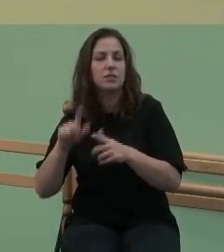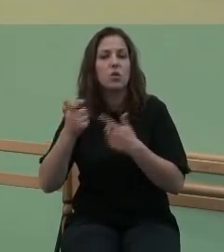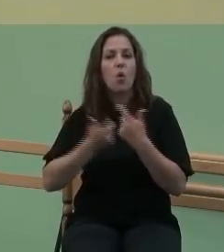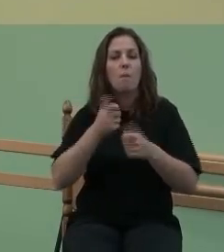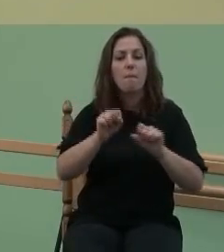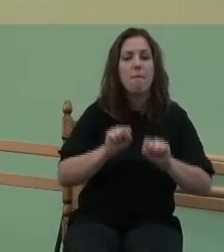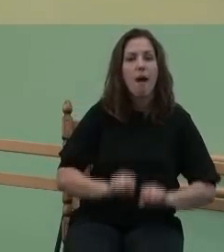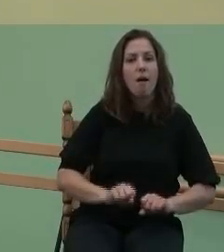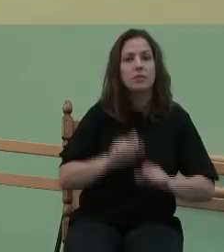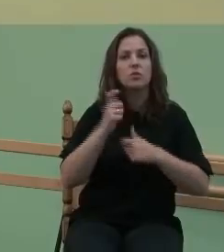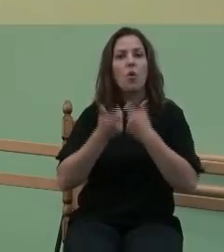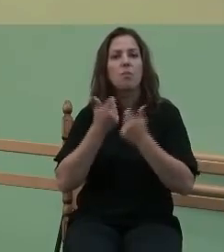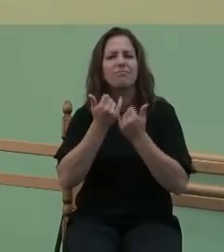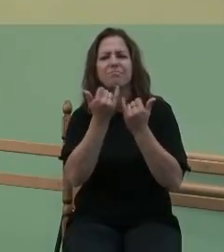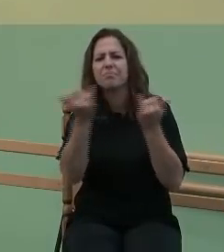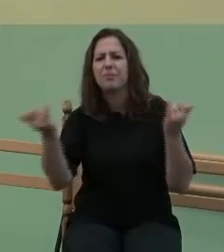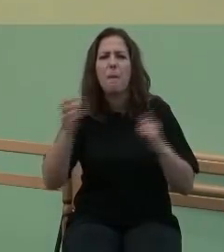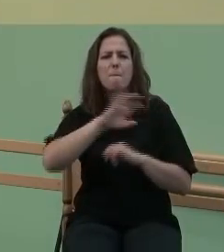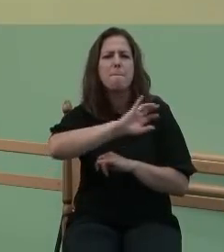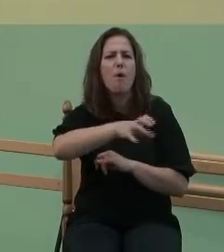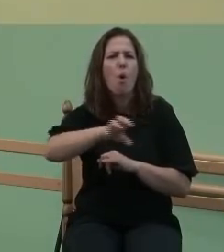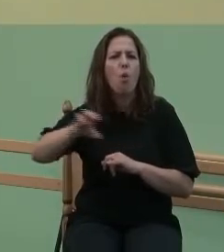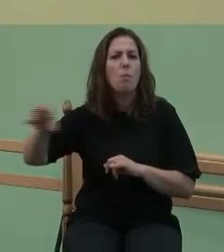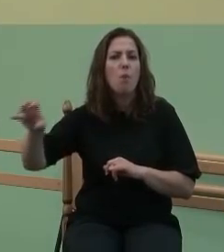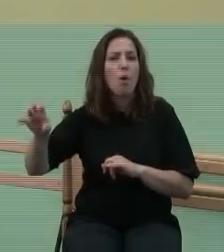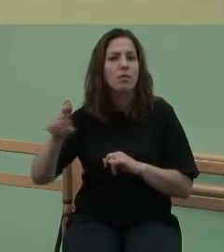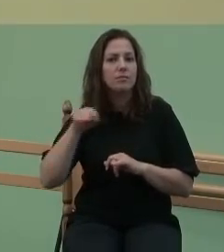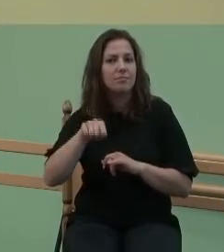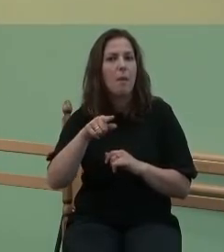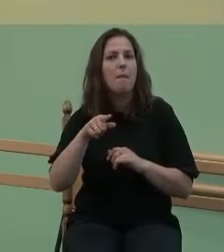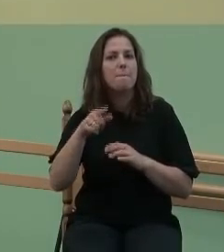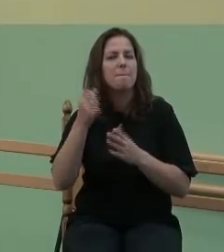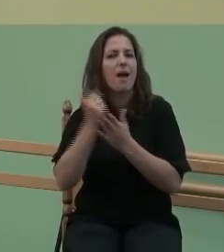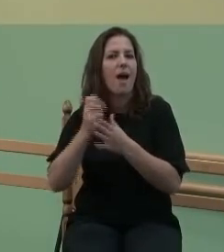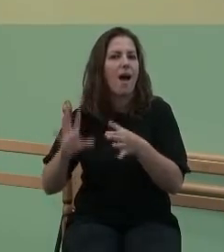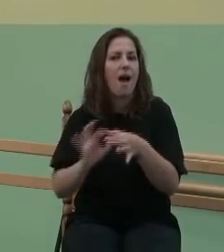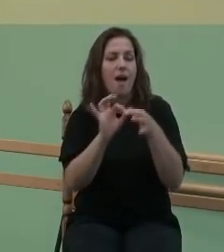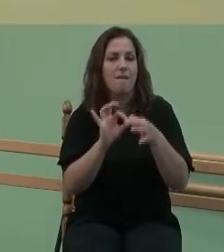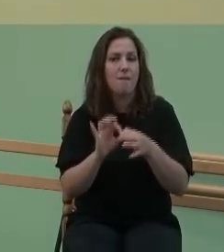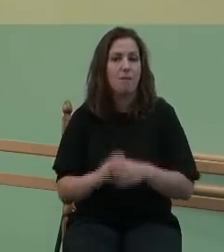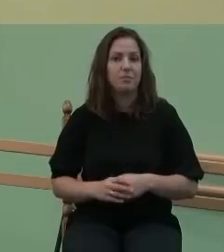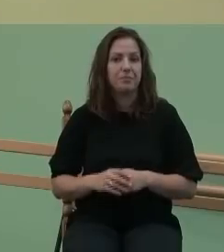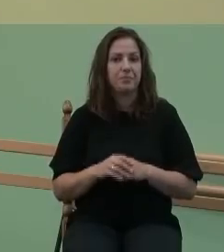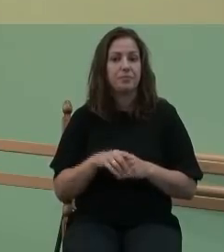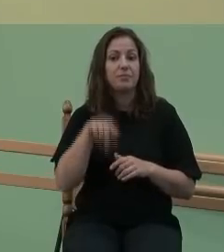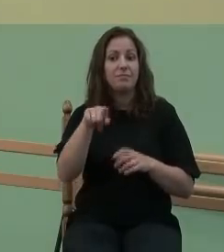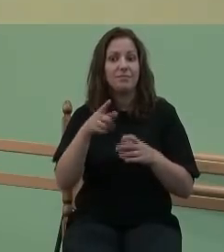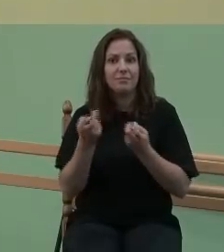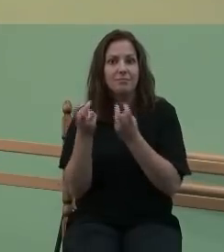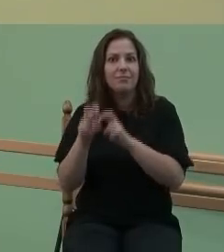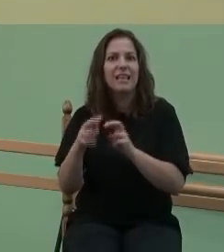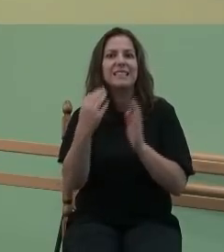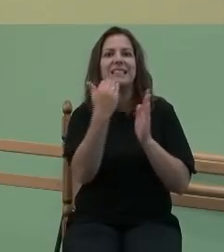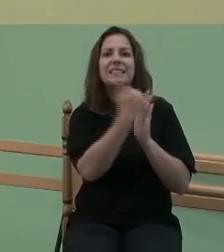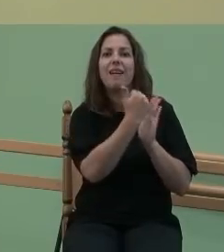robią banki, co robią jeszcze inne podmioty obrotu prawnego. I one tworzą